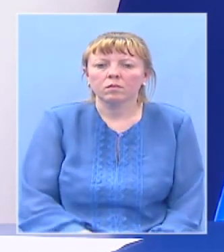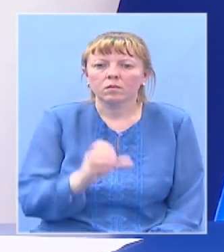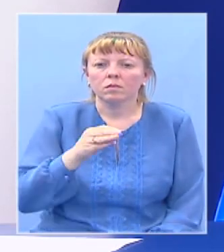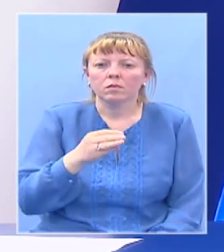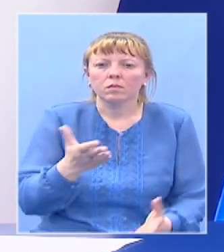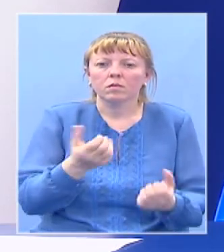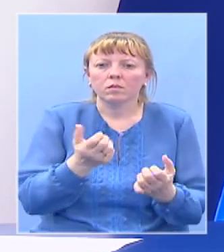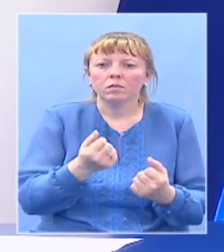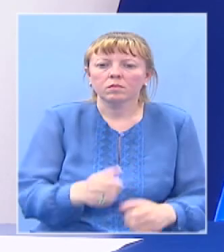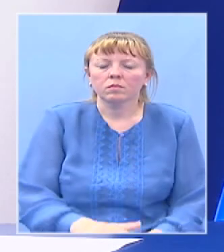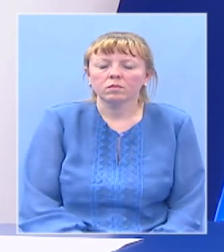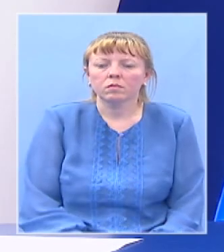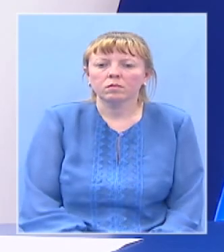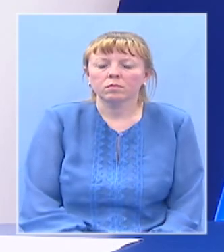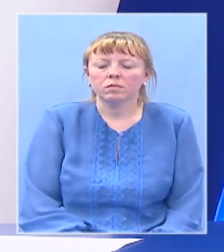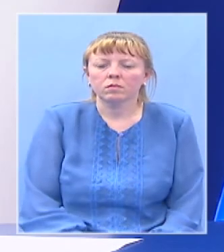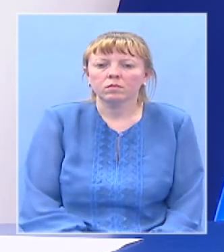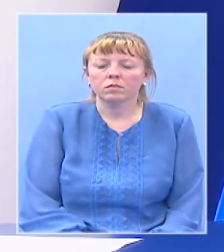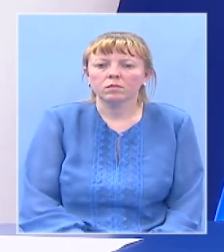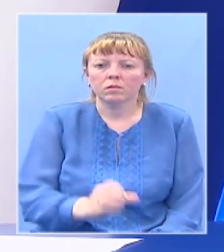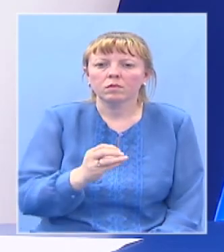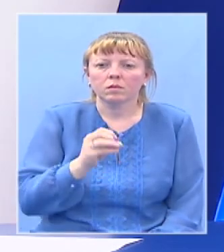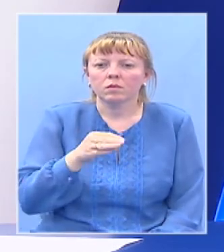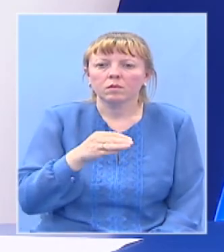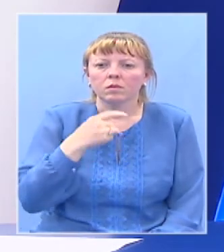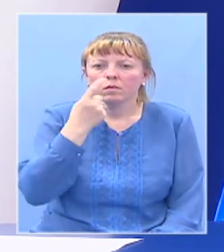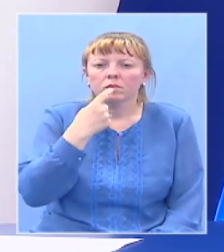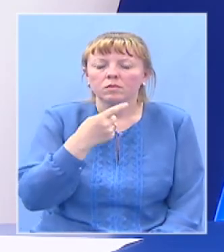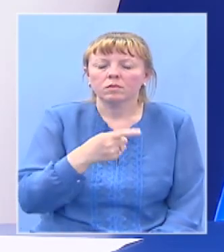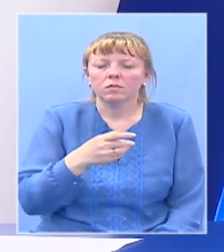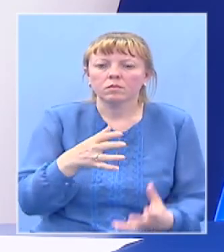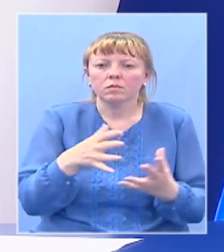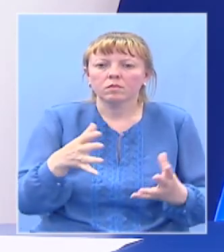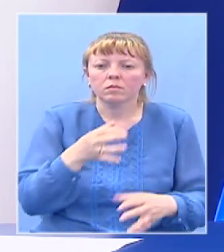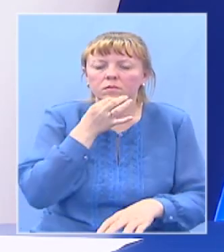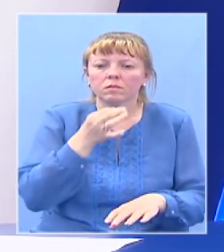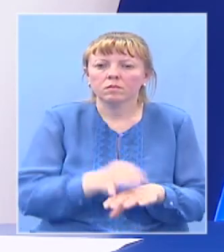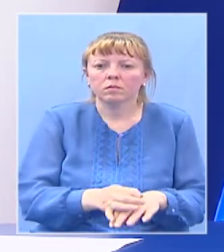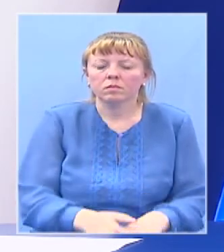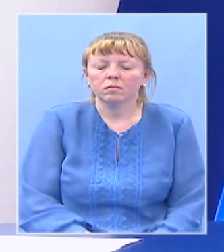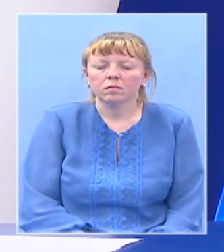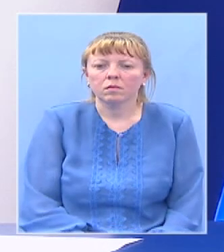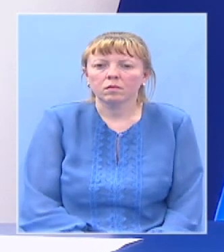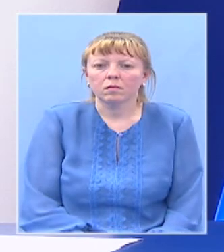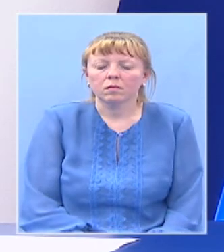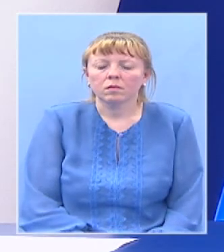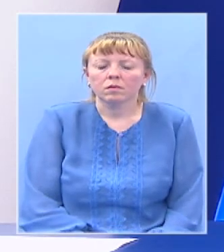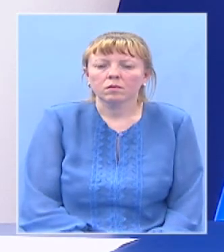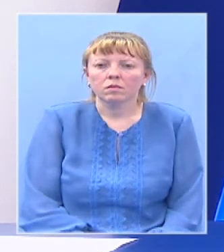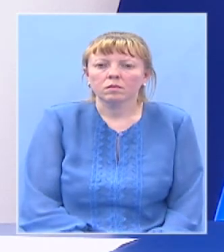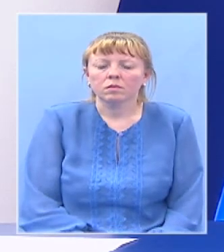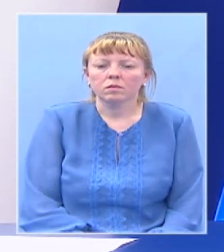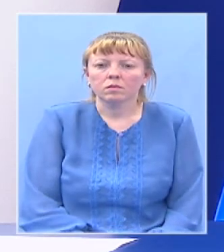предпринимательства соответственно чем категория выше субъекта предпринимательства тем ответственность выше у нас будет ээ